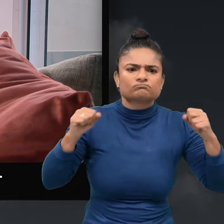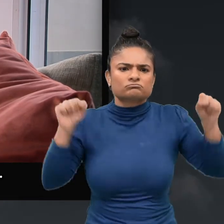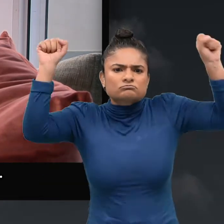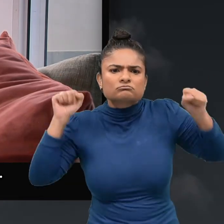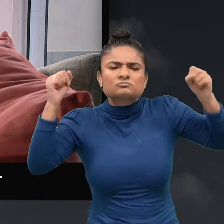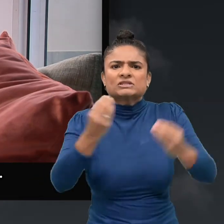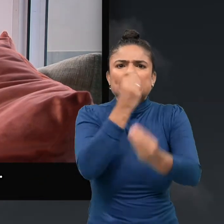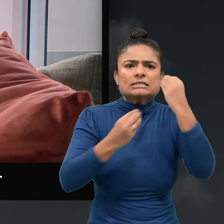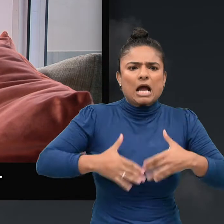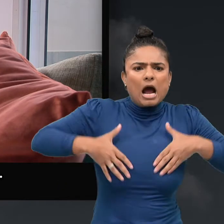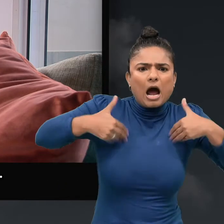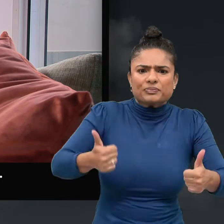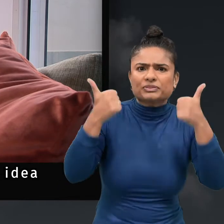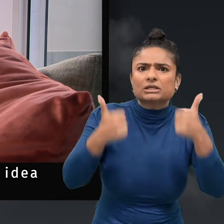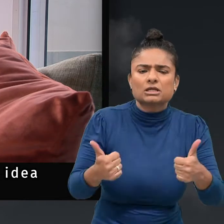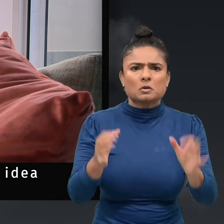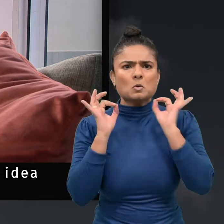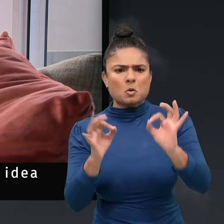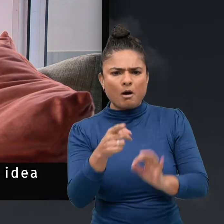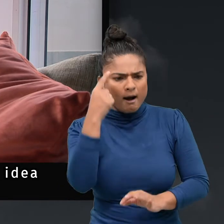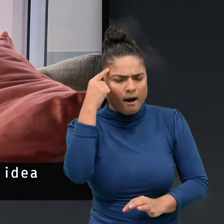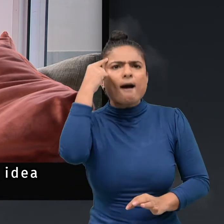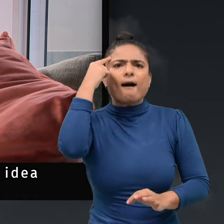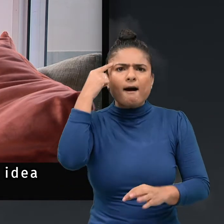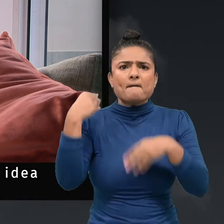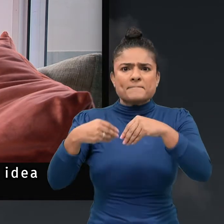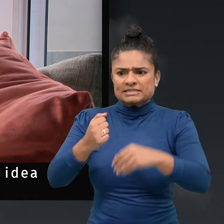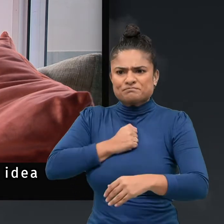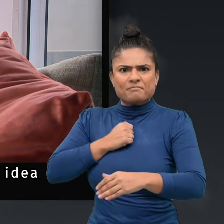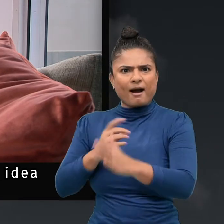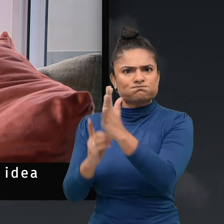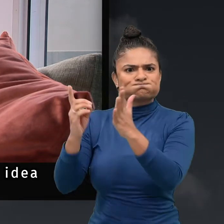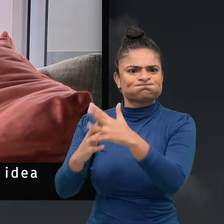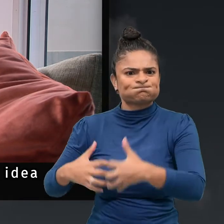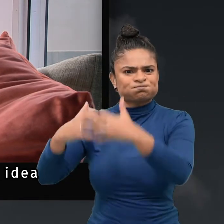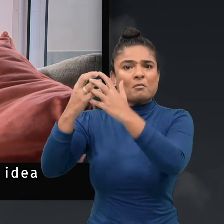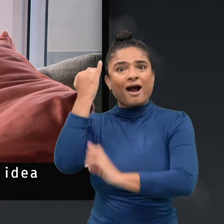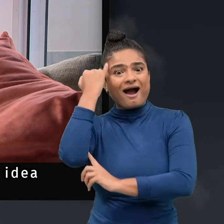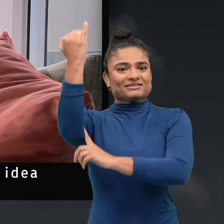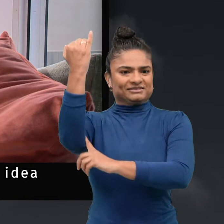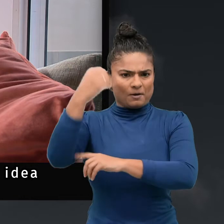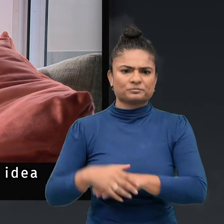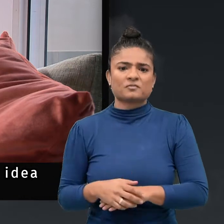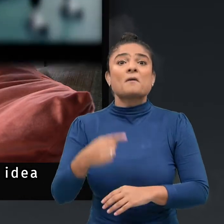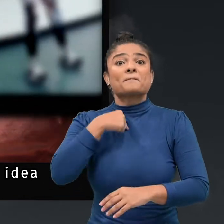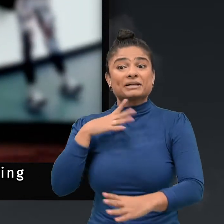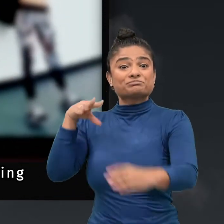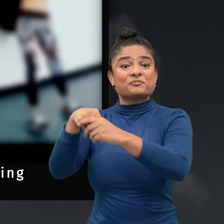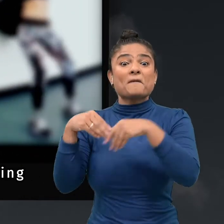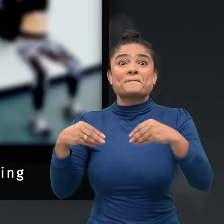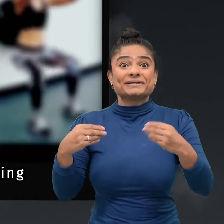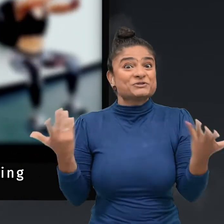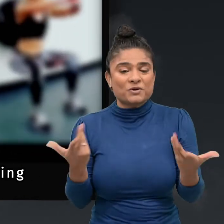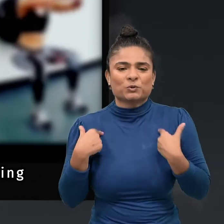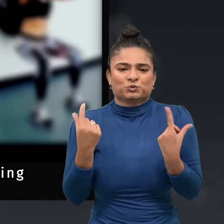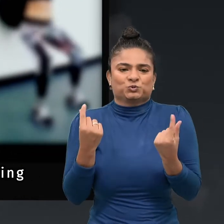in die gesond leef en eet ly is. En so het ek toe besluit, nou maar ek gaan daai besigheid konsep wat ek gehad het